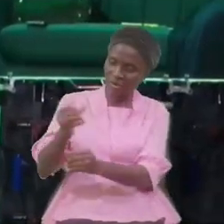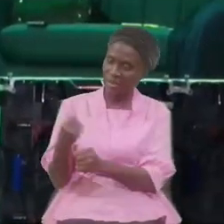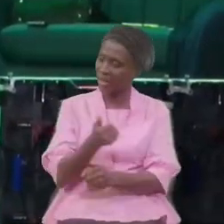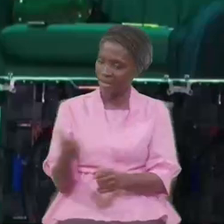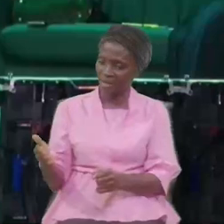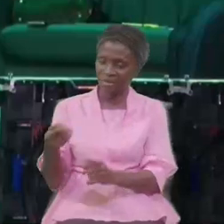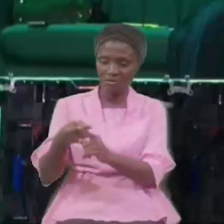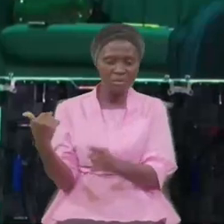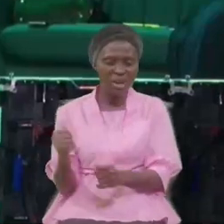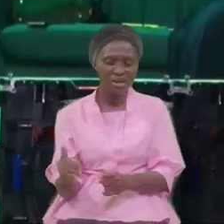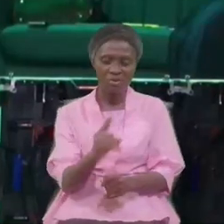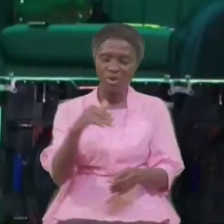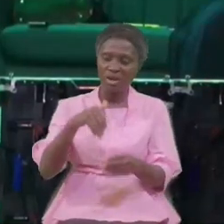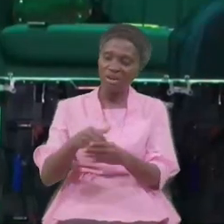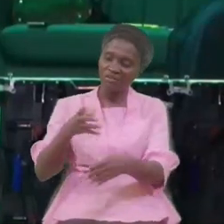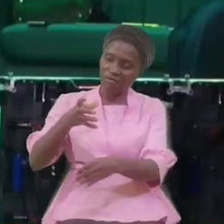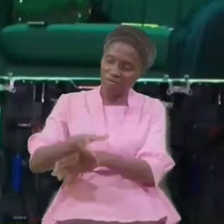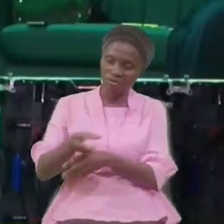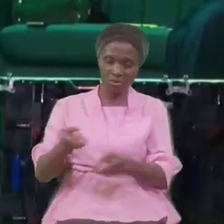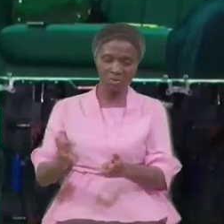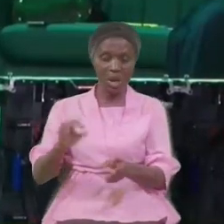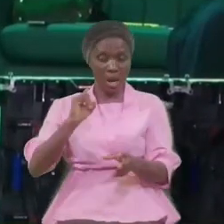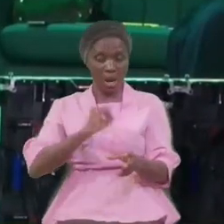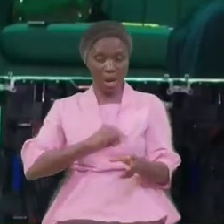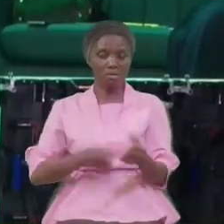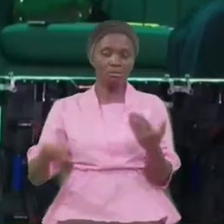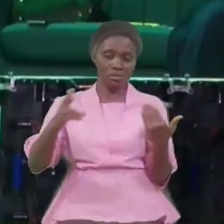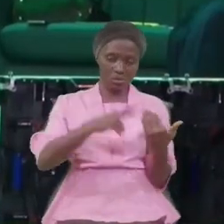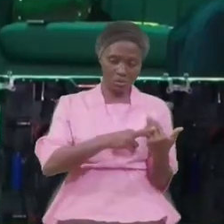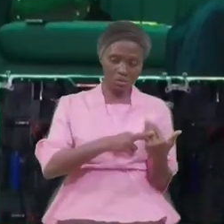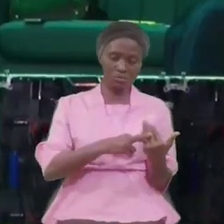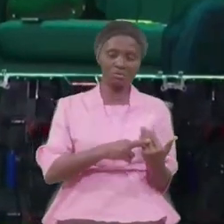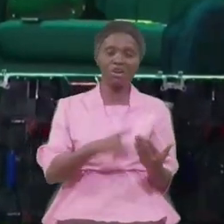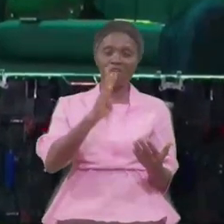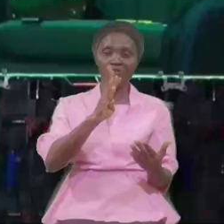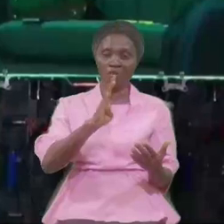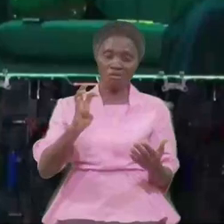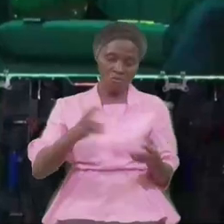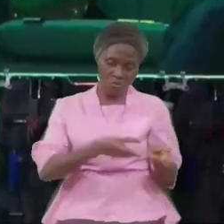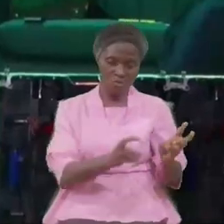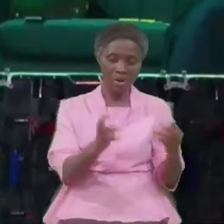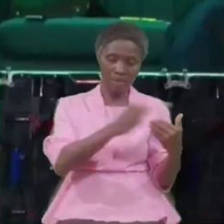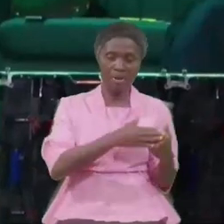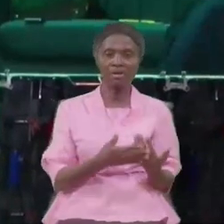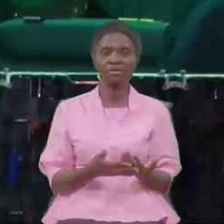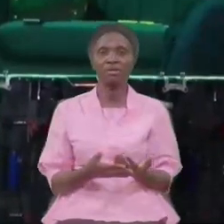Si j'ai pris quelque chose à tort de quelqu'un, je lui rends le quadruple.